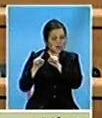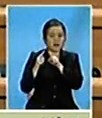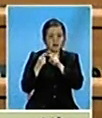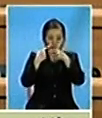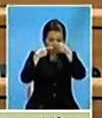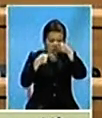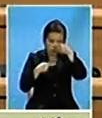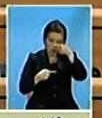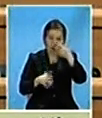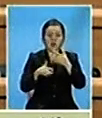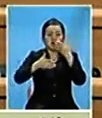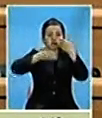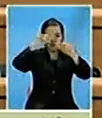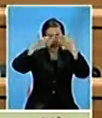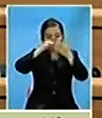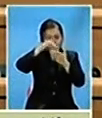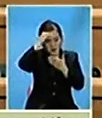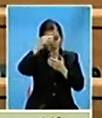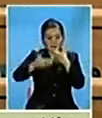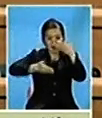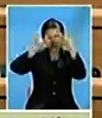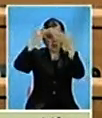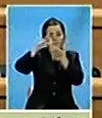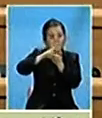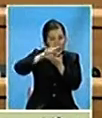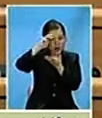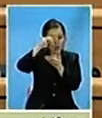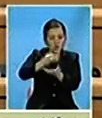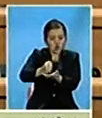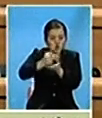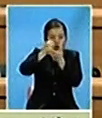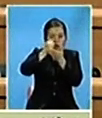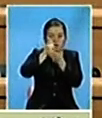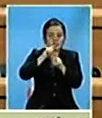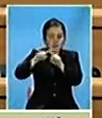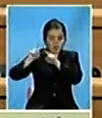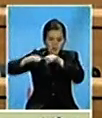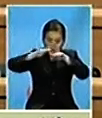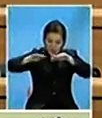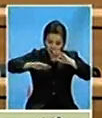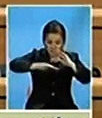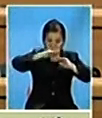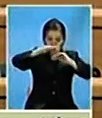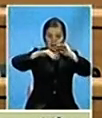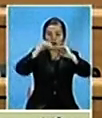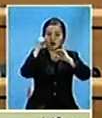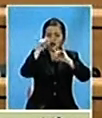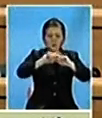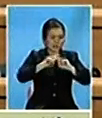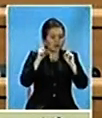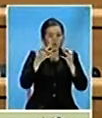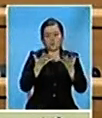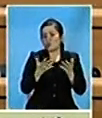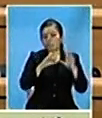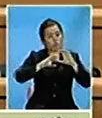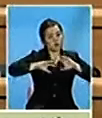ที่กิจกรรมนักเรียนกิจกรรมนักศึกษาสามารถที่จะช่วยยกระดับหรือพัฒนาได้แต่น่าเสียดายว่าทุกรัฐ